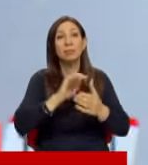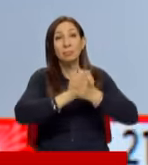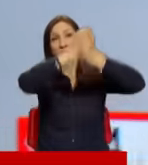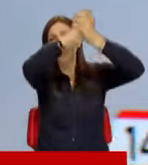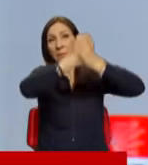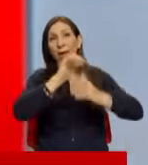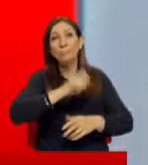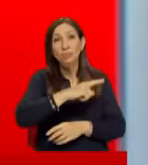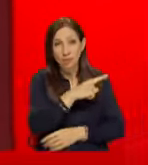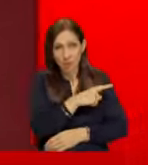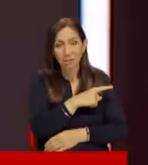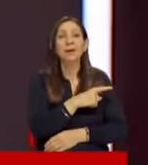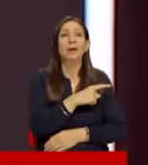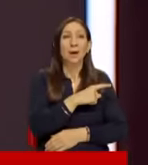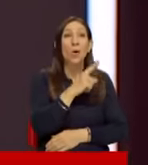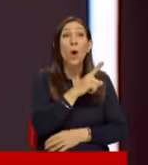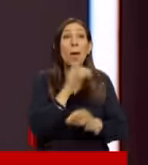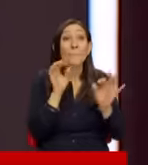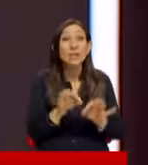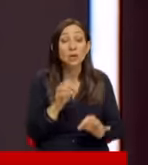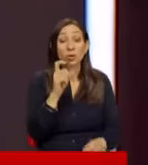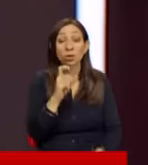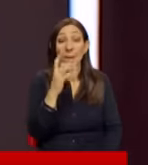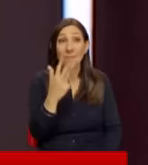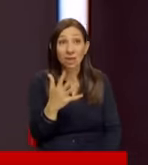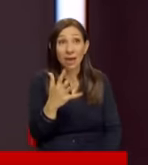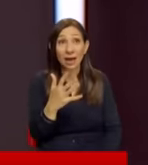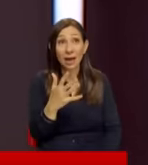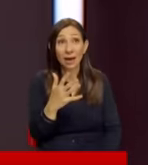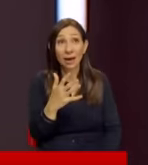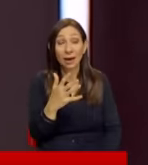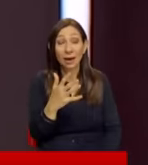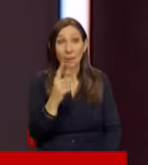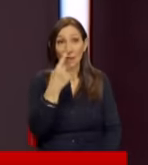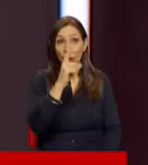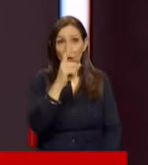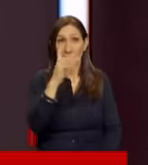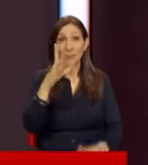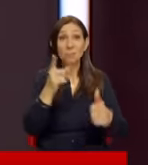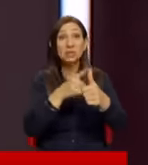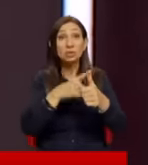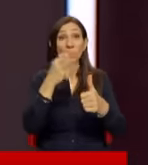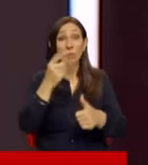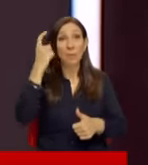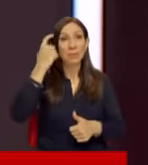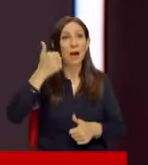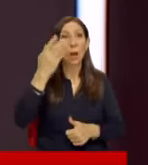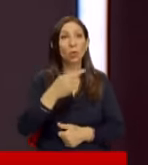O yani öyle başladı. 95'te birinci parti oldu ve başbakan